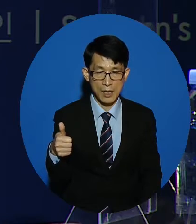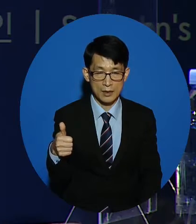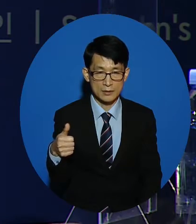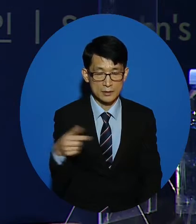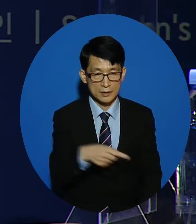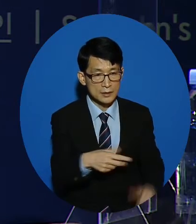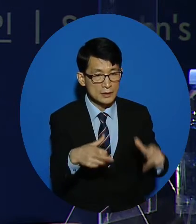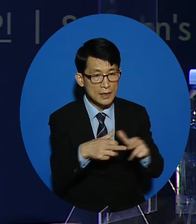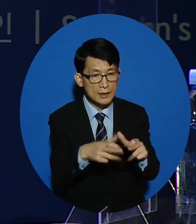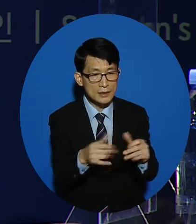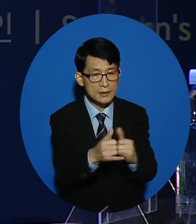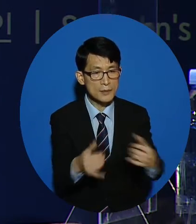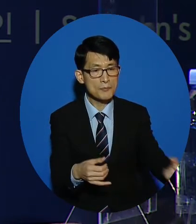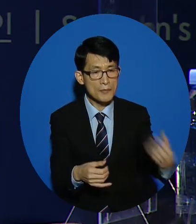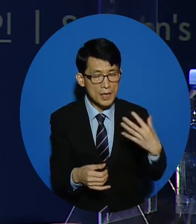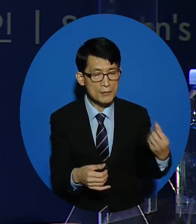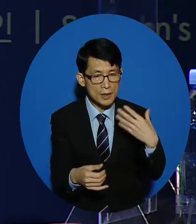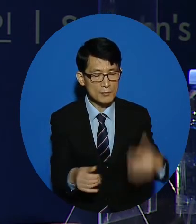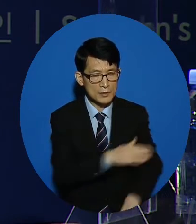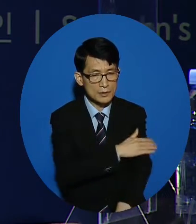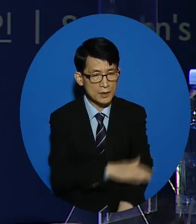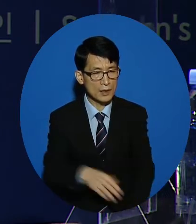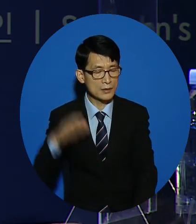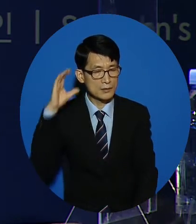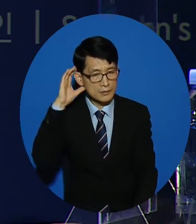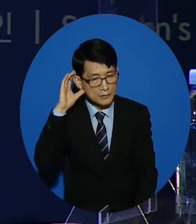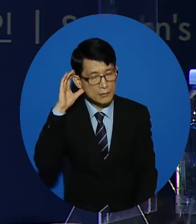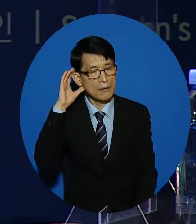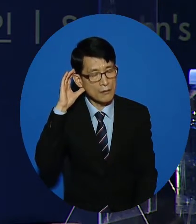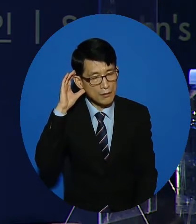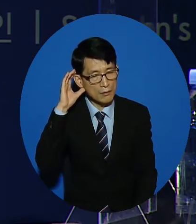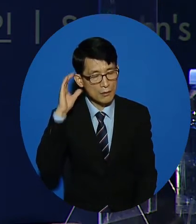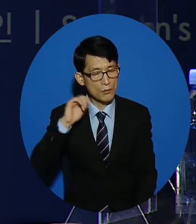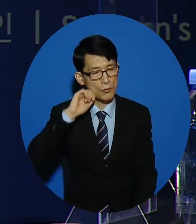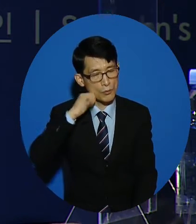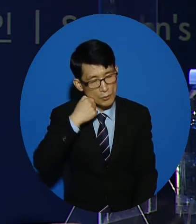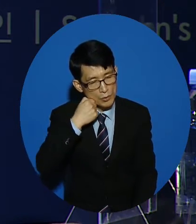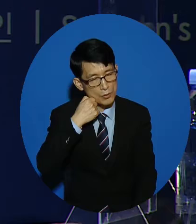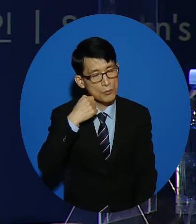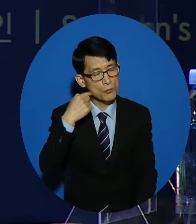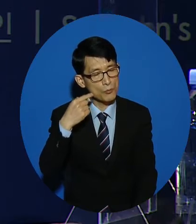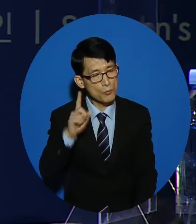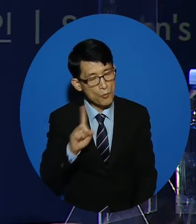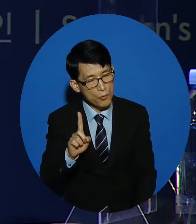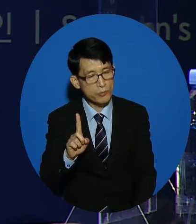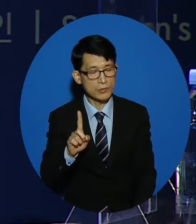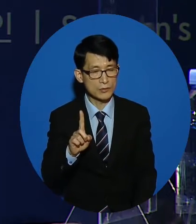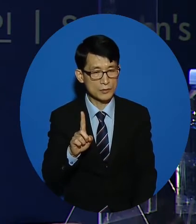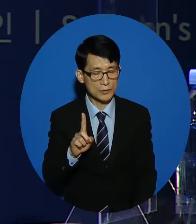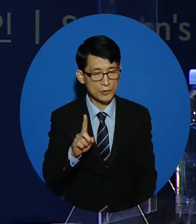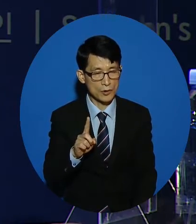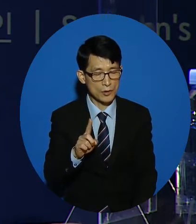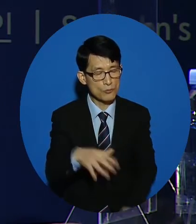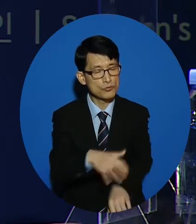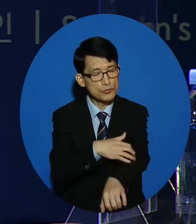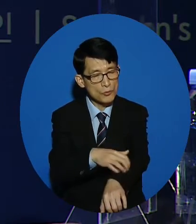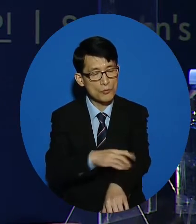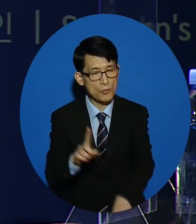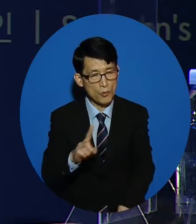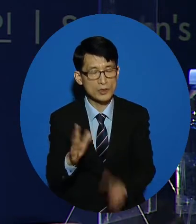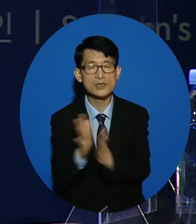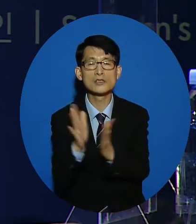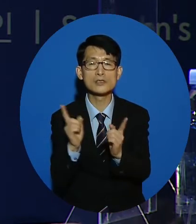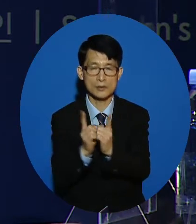하는 이야기를 꼭 들어봐야 된다 하는 이야기를 하고 싶습니다. 왜냐하면은